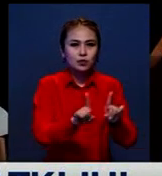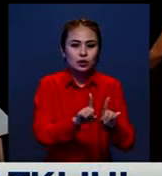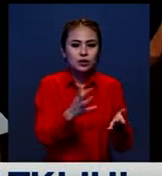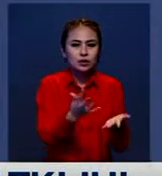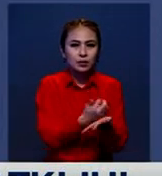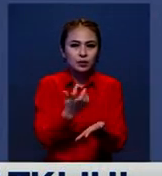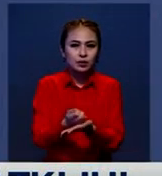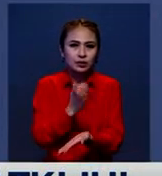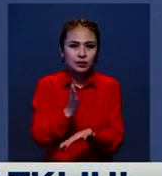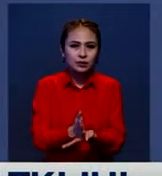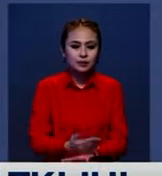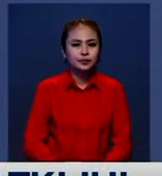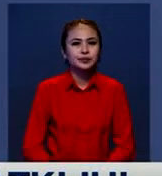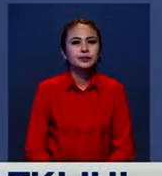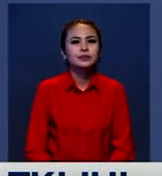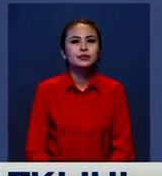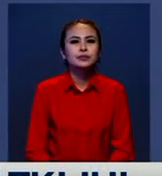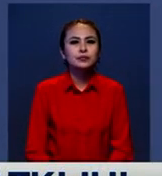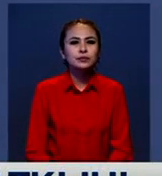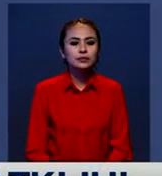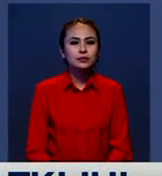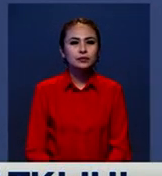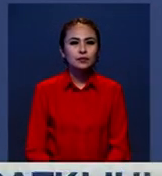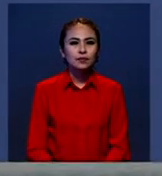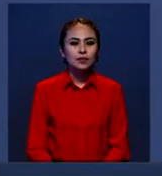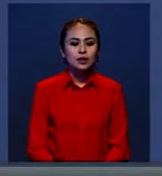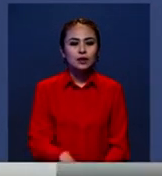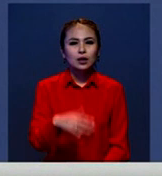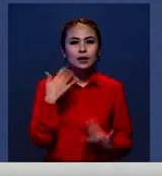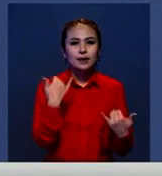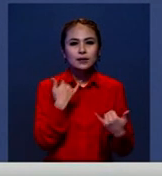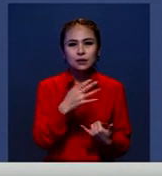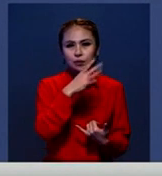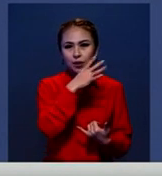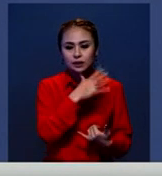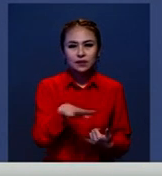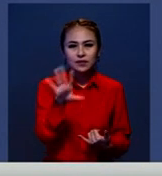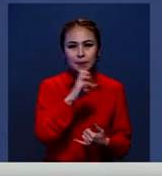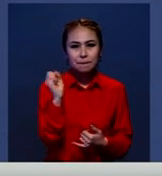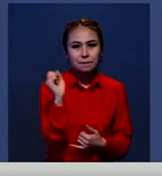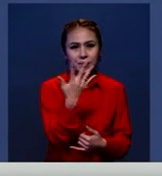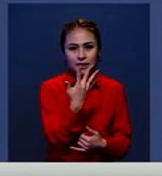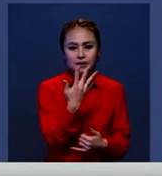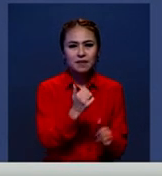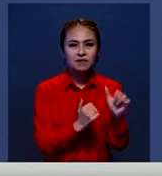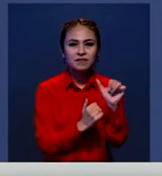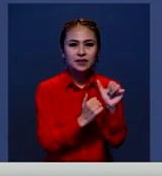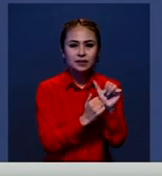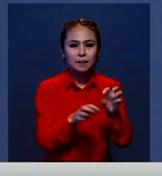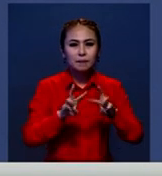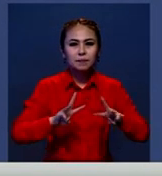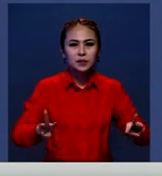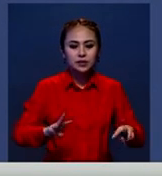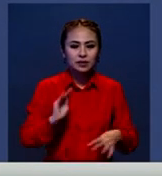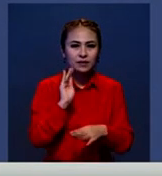табылып жатыр. Расследуется уголовное дело в отношении 5 вице-министров. Қазіргі уақытта 5 вице-министр мен 5 комитет төрағасы және